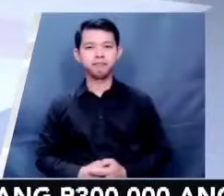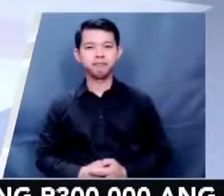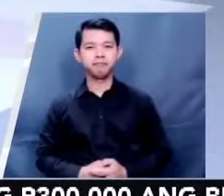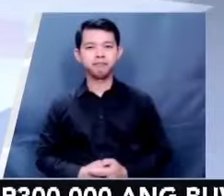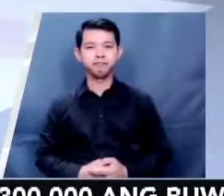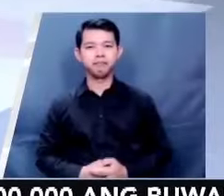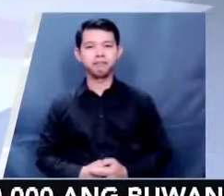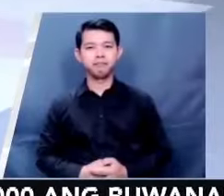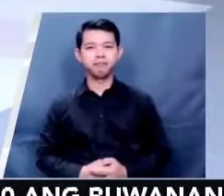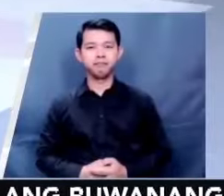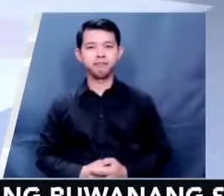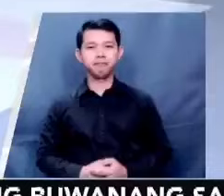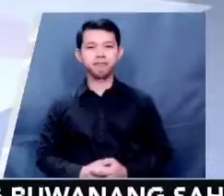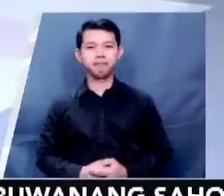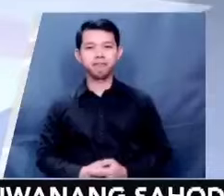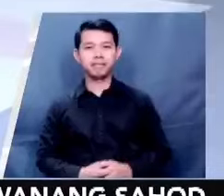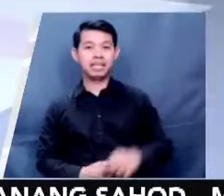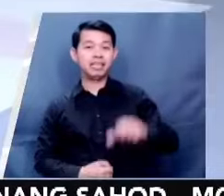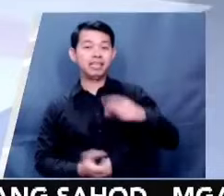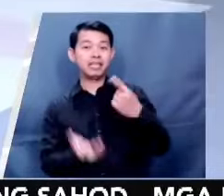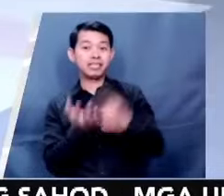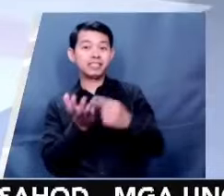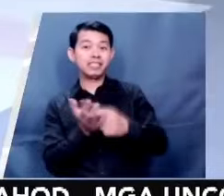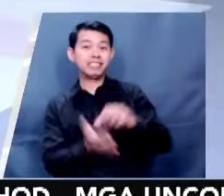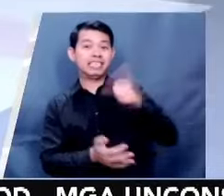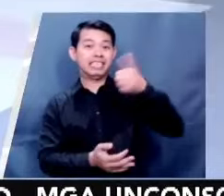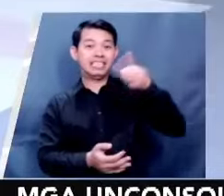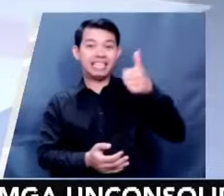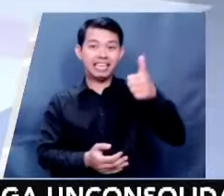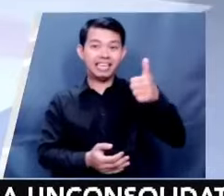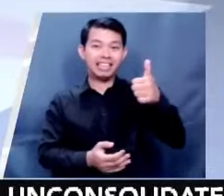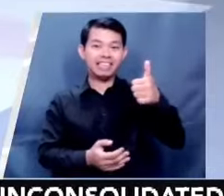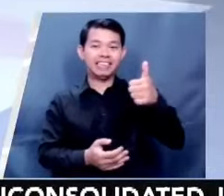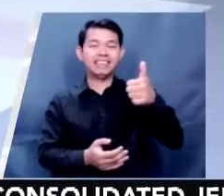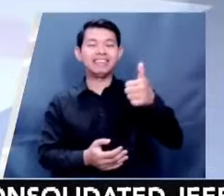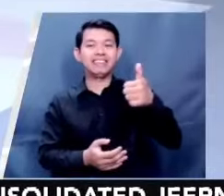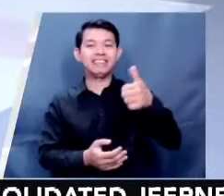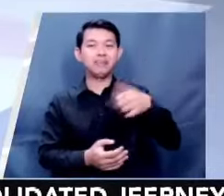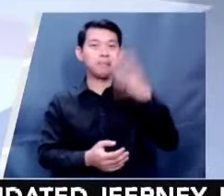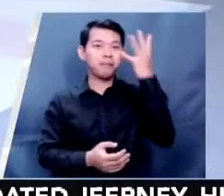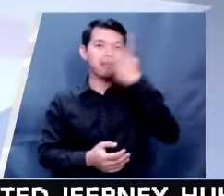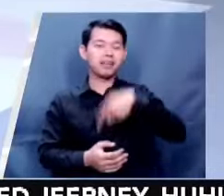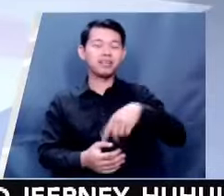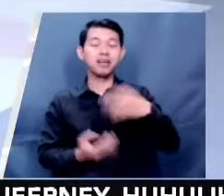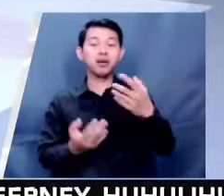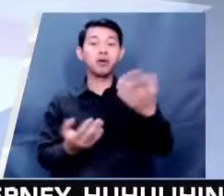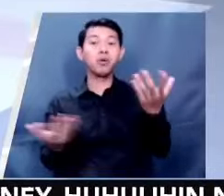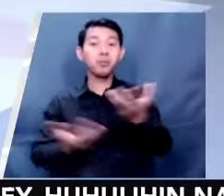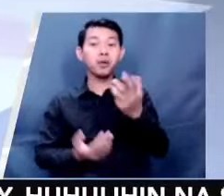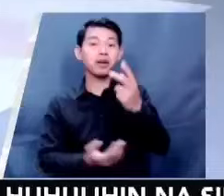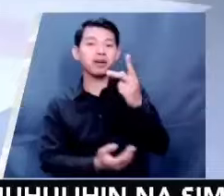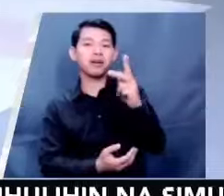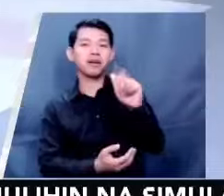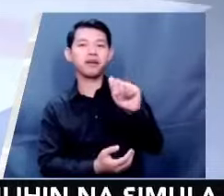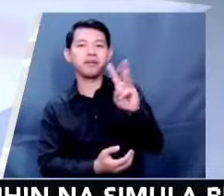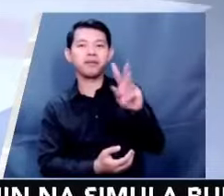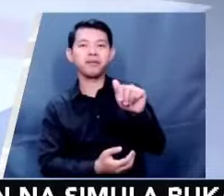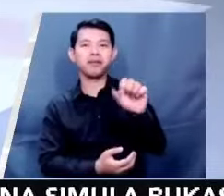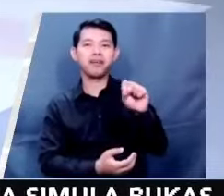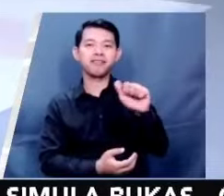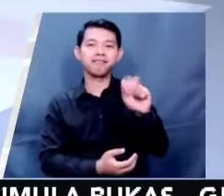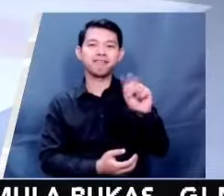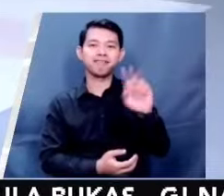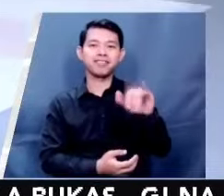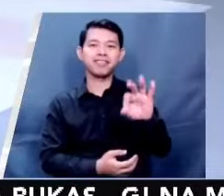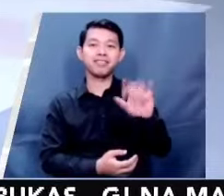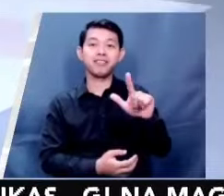Ten out of ten daw ang nakaka-fall na ganda ng Kawasan Falls sa Cebu. Sa mga bibisita, highlight ngayon ang nagbabalik